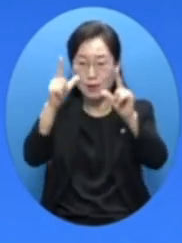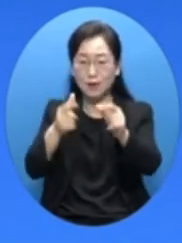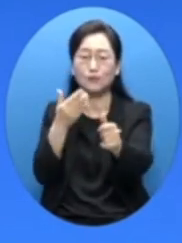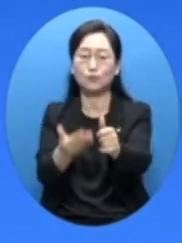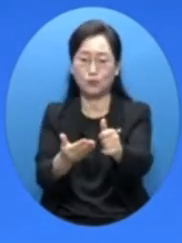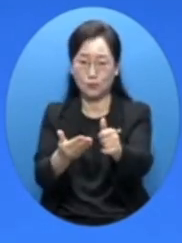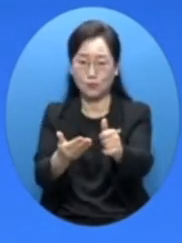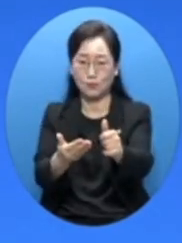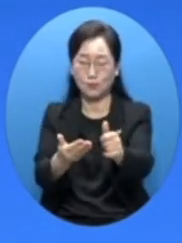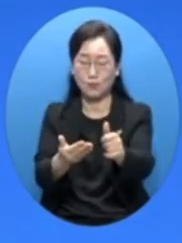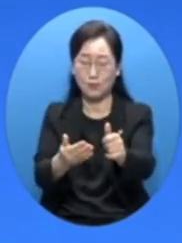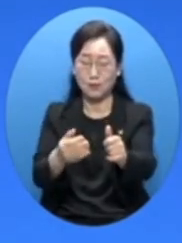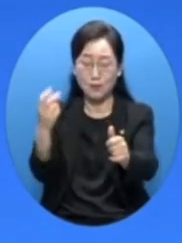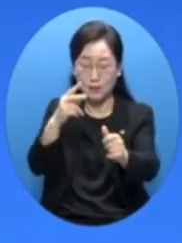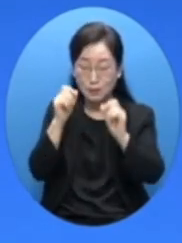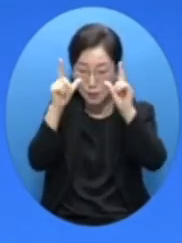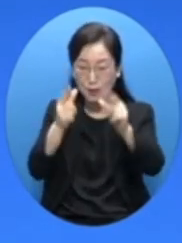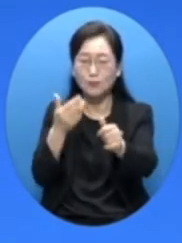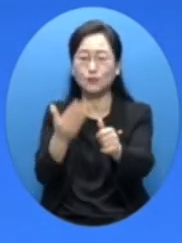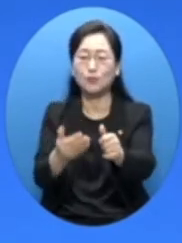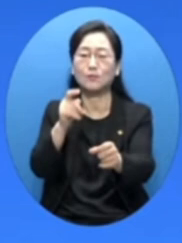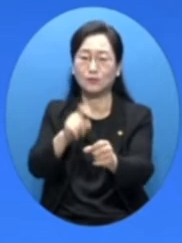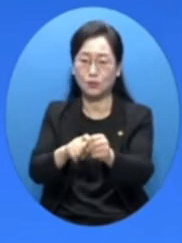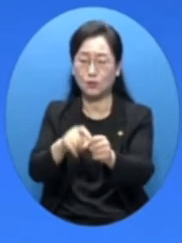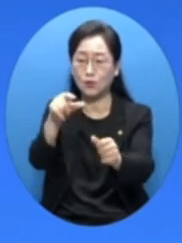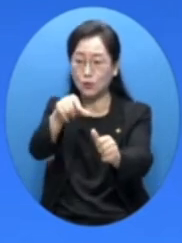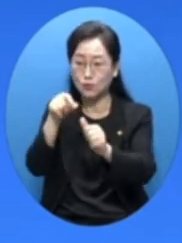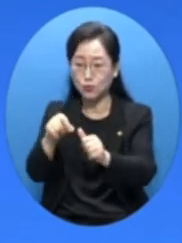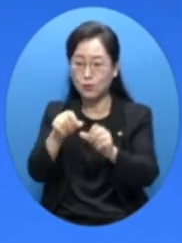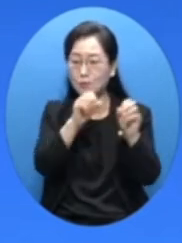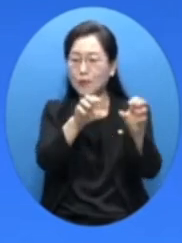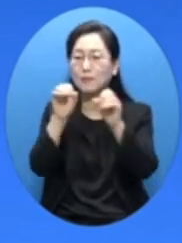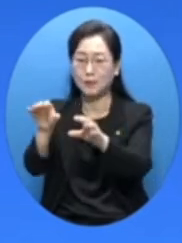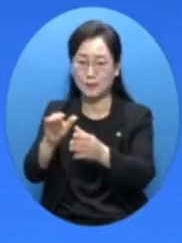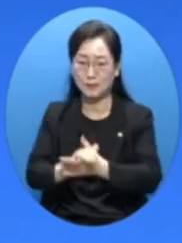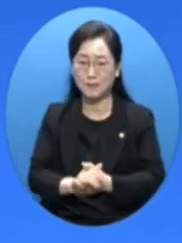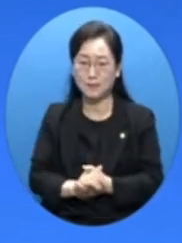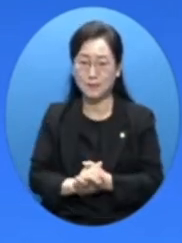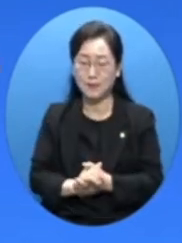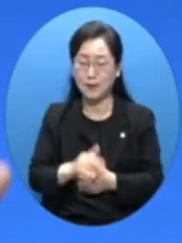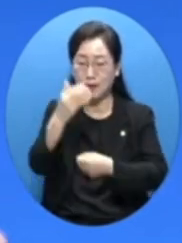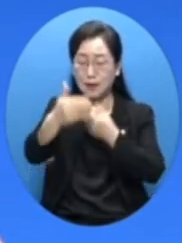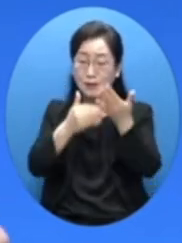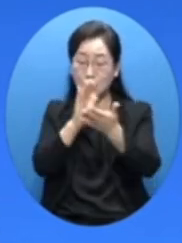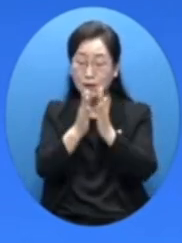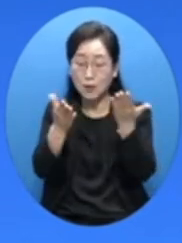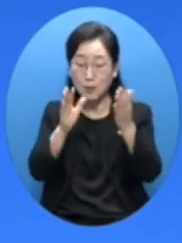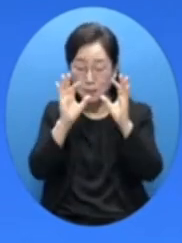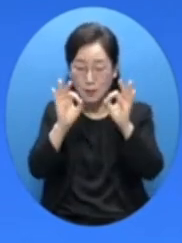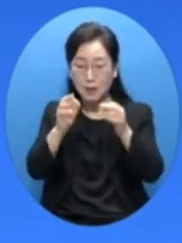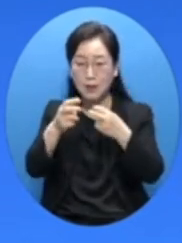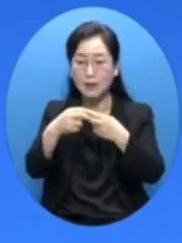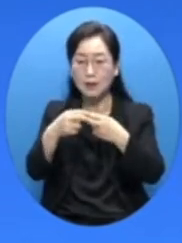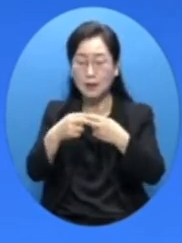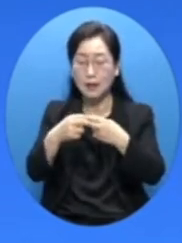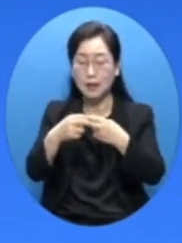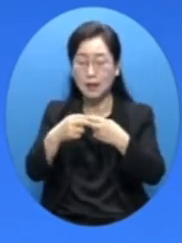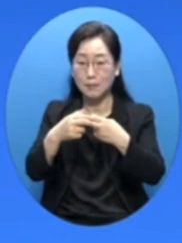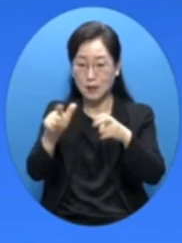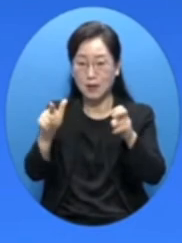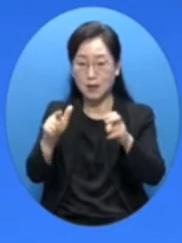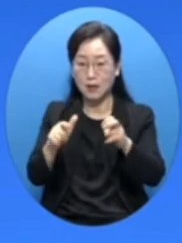위해서, 다시 보게 하시기 위해서 그 구원의 복음을 전하신 것입니다. 성경 마가복음 10장을 보면 디메오의